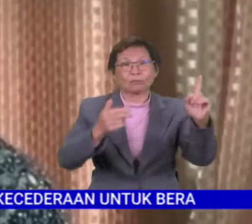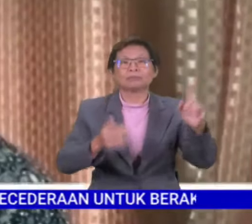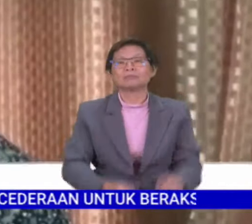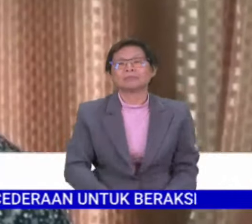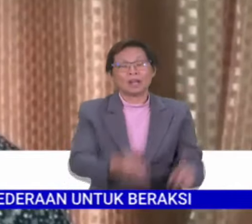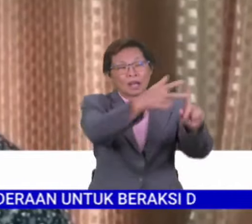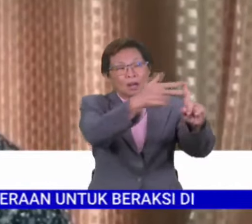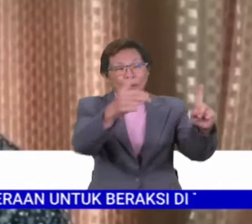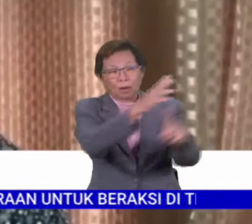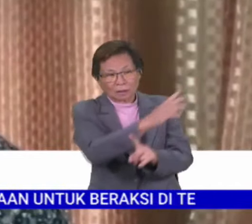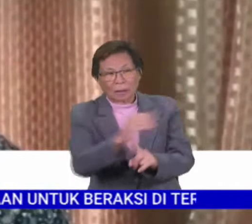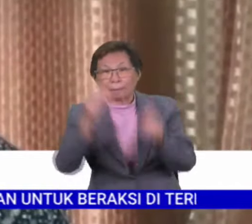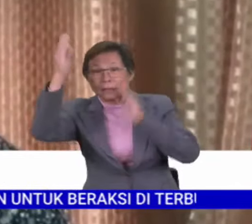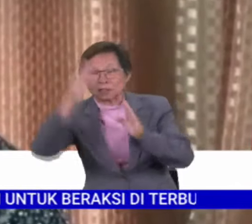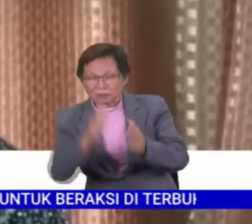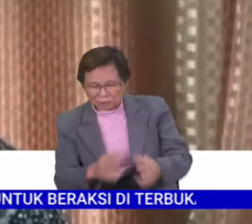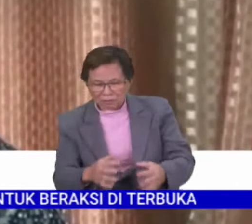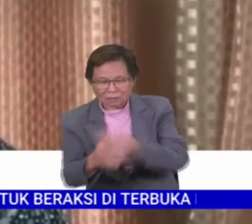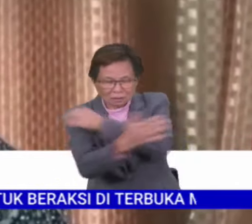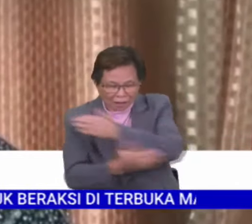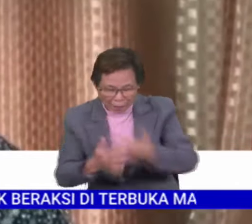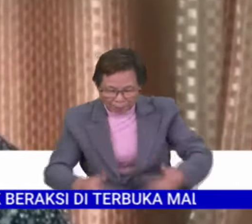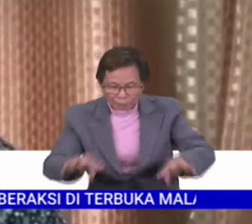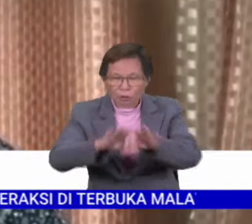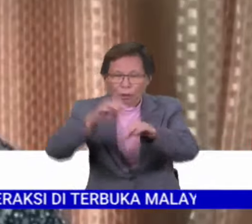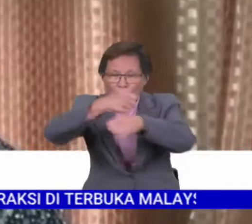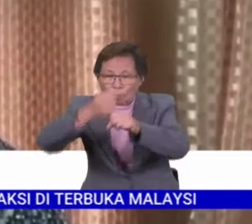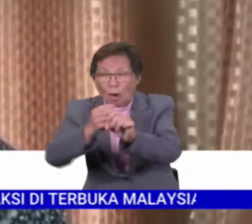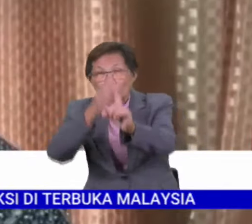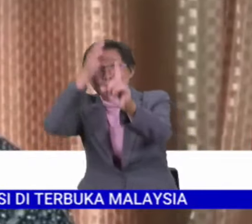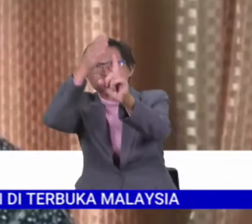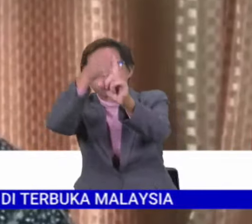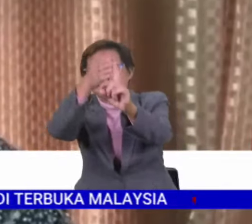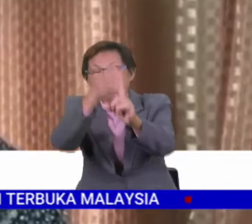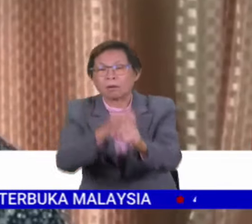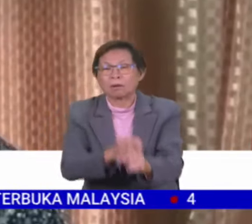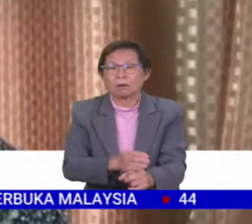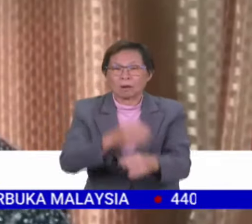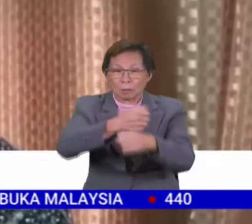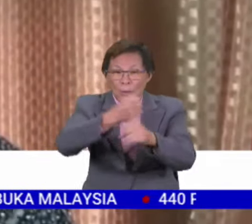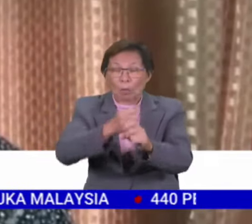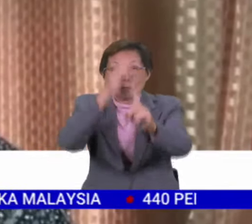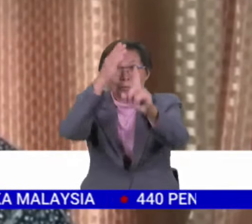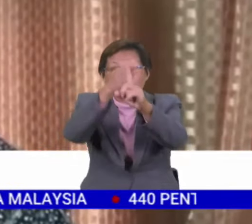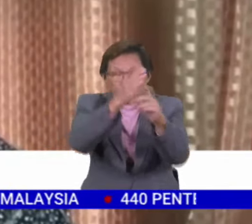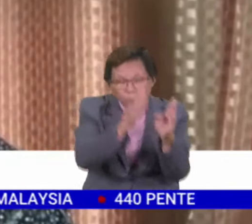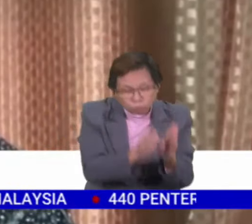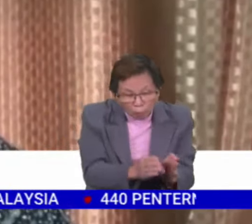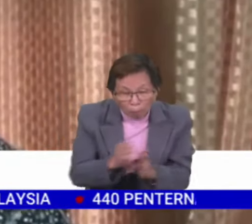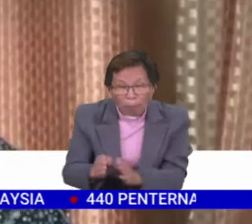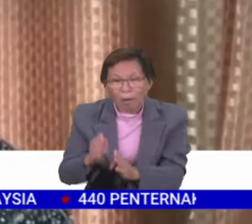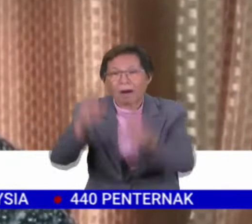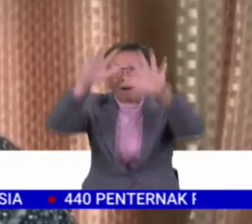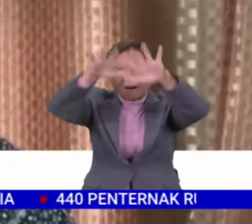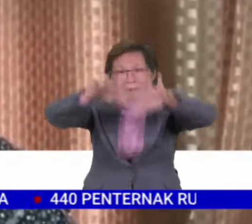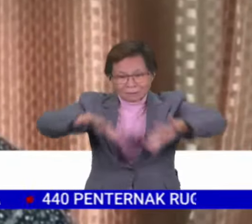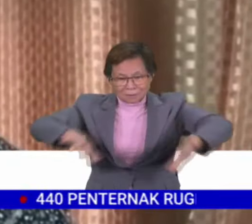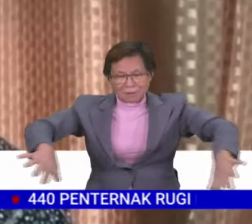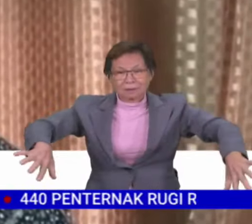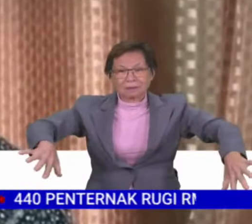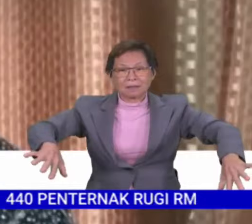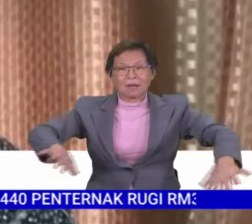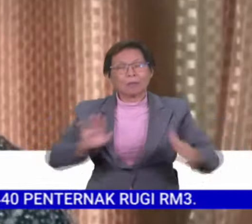merupakan antara negara penting dalam mencorakkan hala tuju geostrategik ASEAN